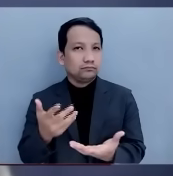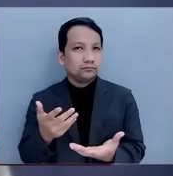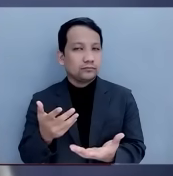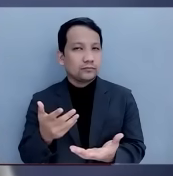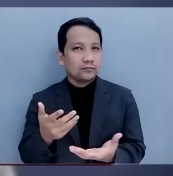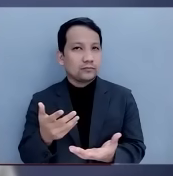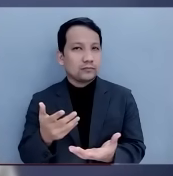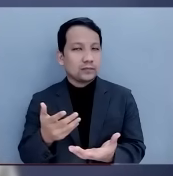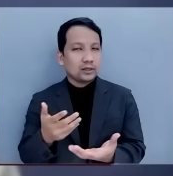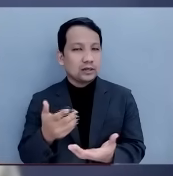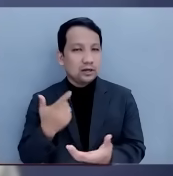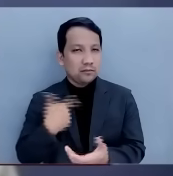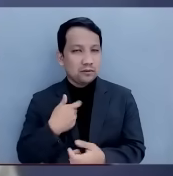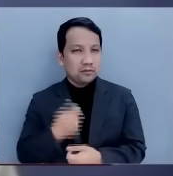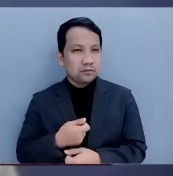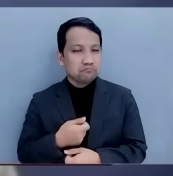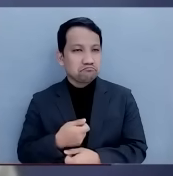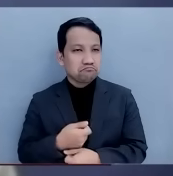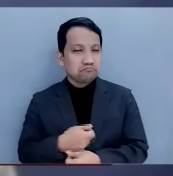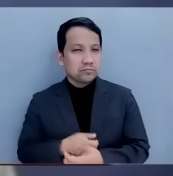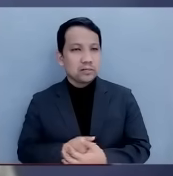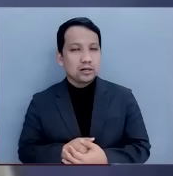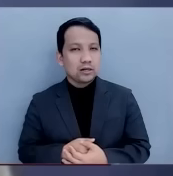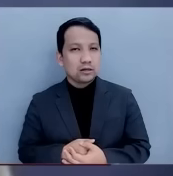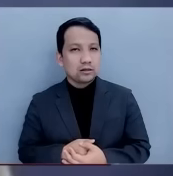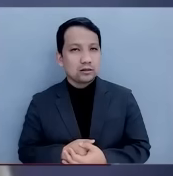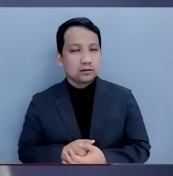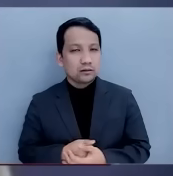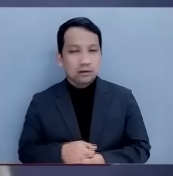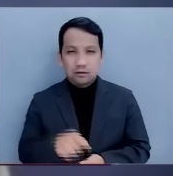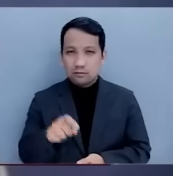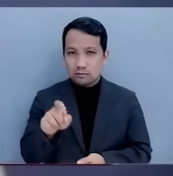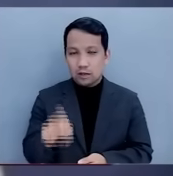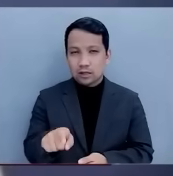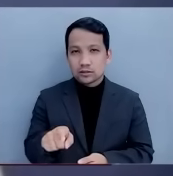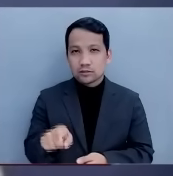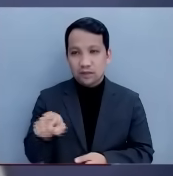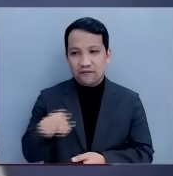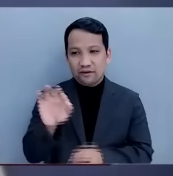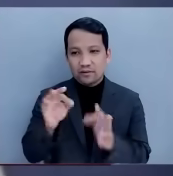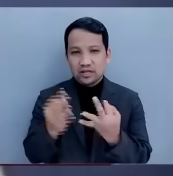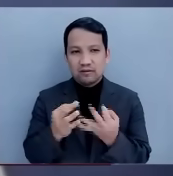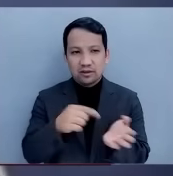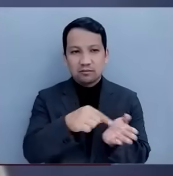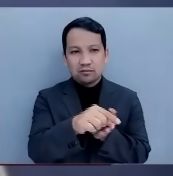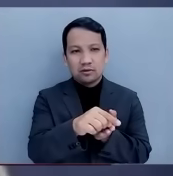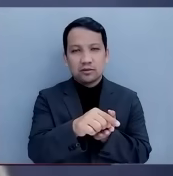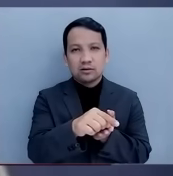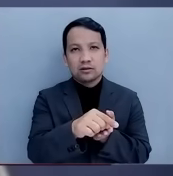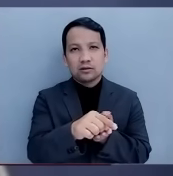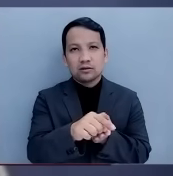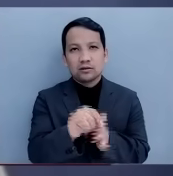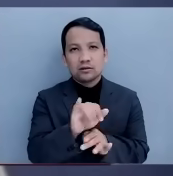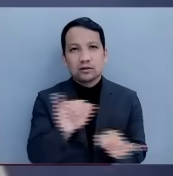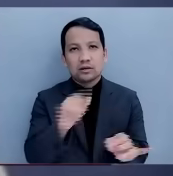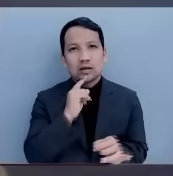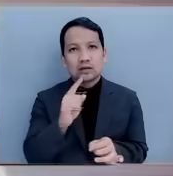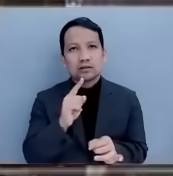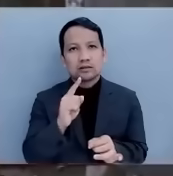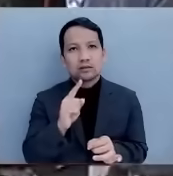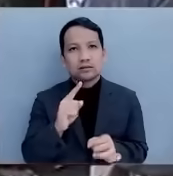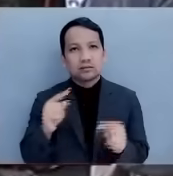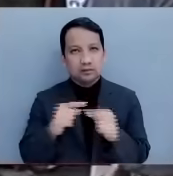convicted na sa pamilya. Pero remember natin, aapilahin niya